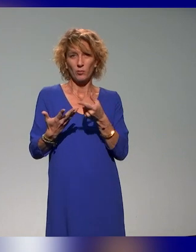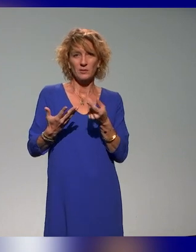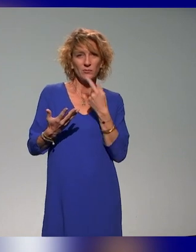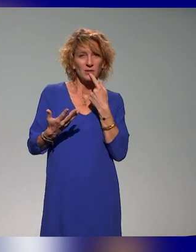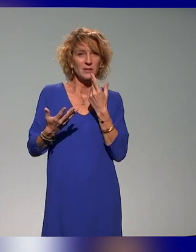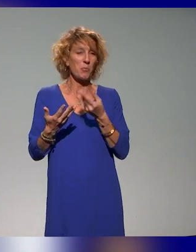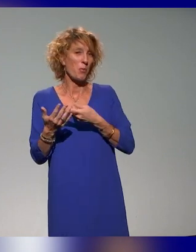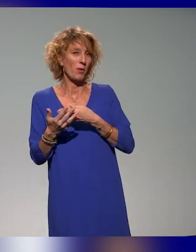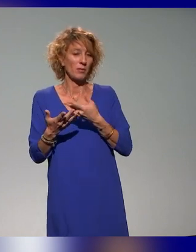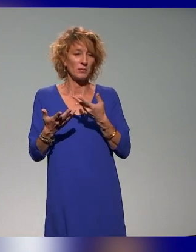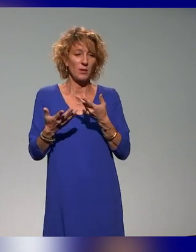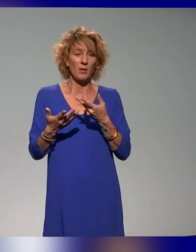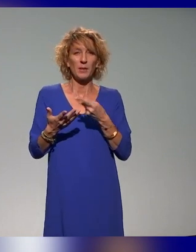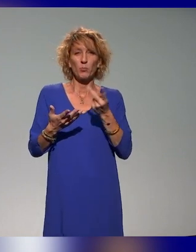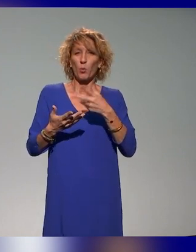engager davantage l'apprenant.